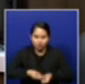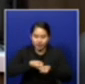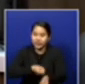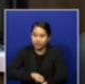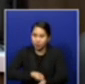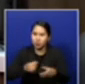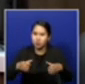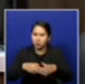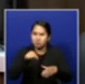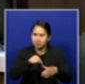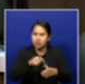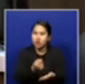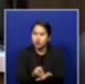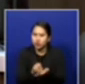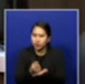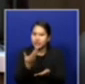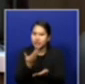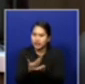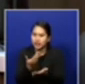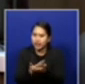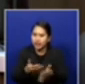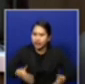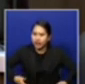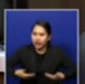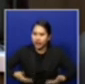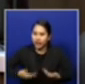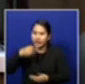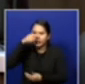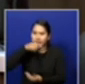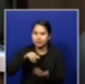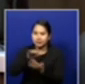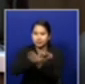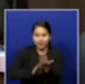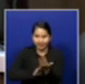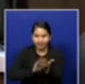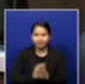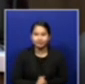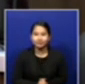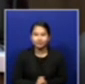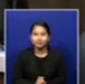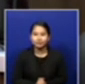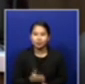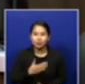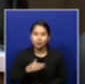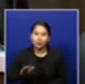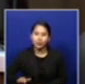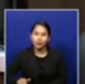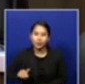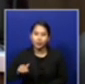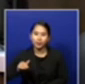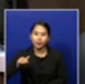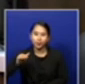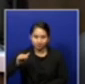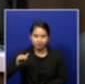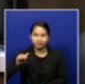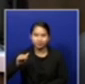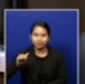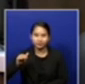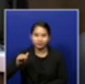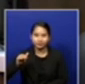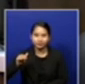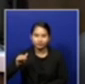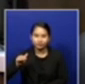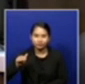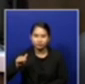ศเกษตรกรนั้นมีบุญคุณกับประเทศพอโตขึ้นมาหน่อยครับสิ่งที่ต้องเ